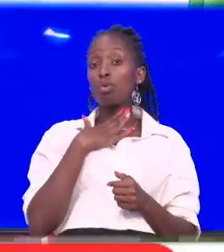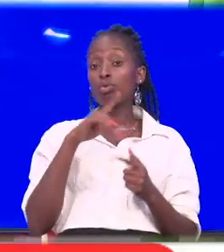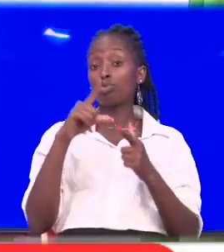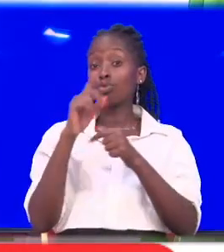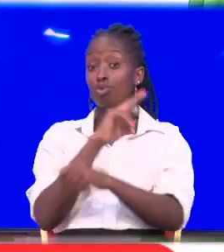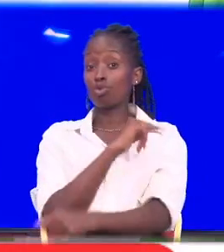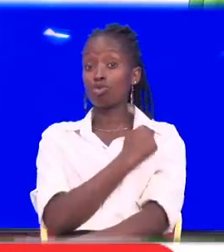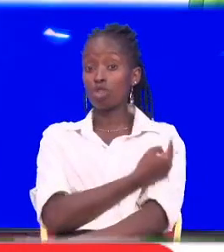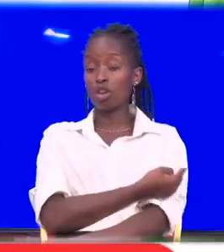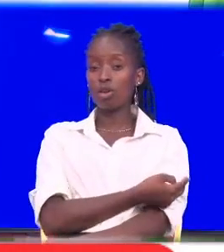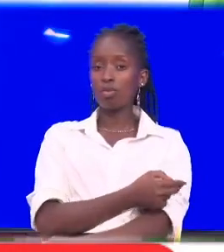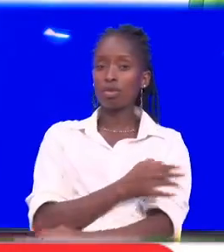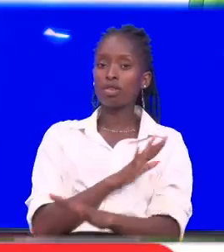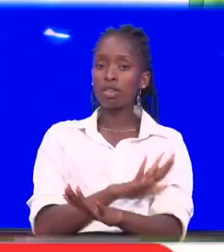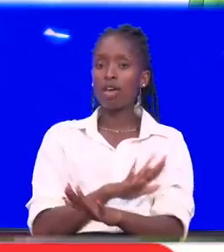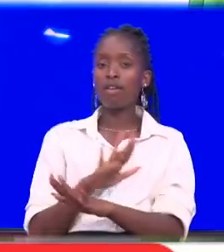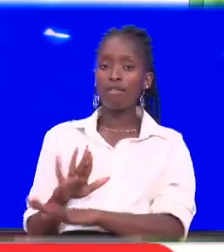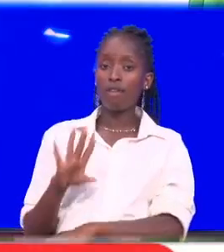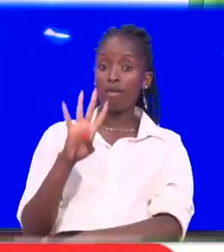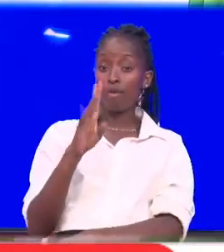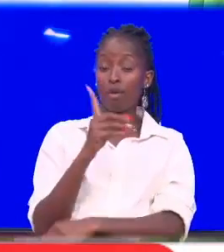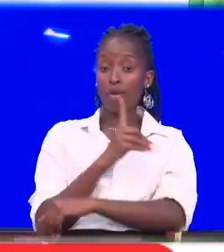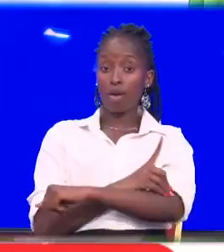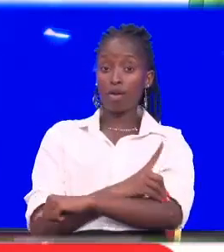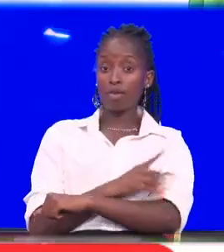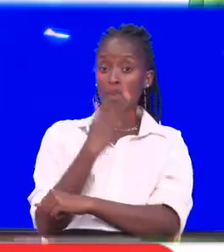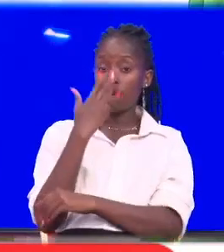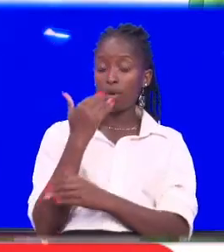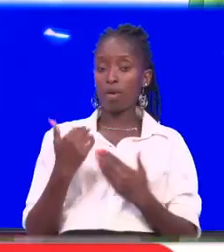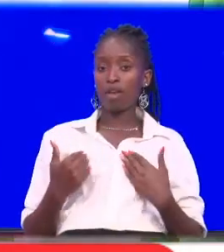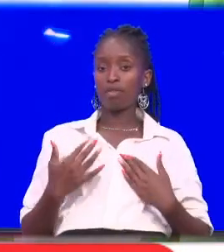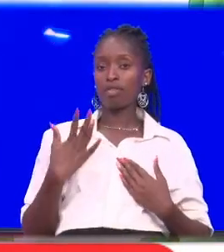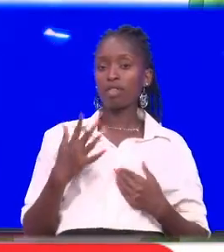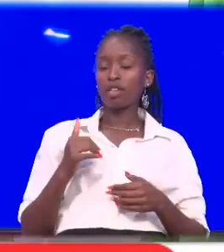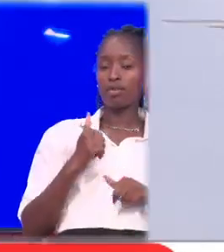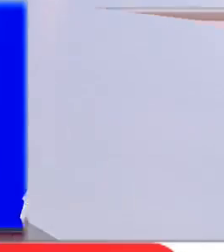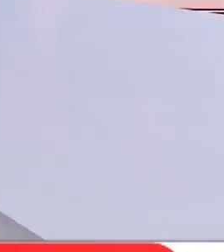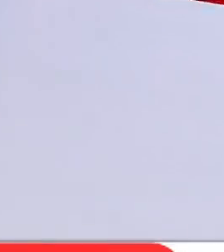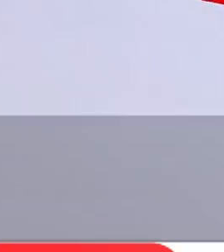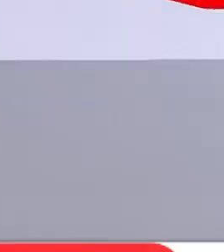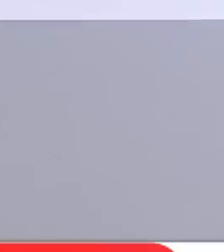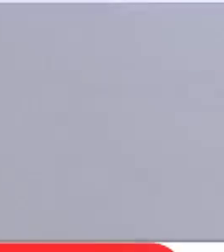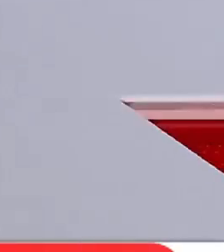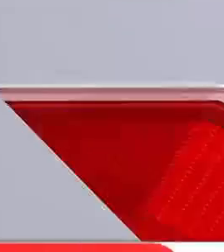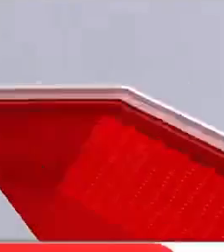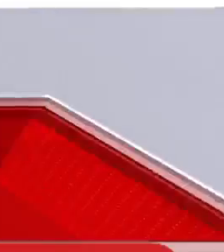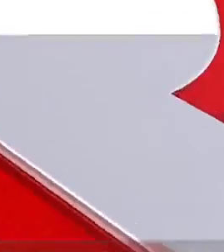nne kwa sababu ya mgomo ambao haungefaa, haikustahili.